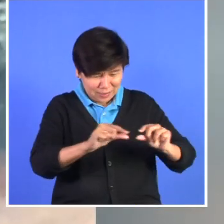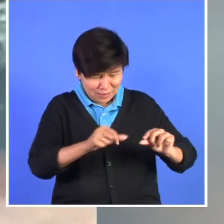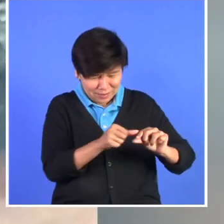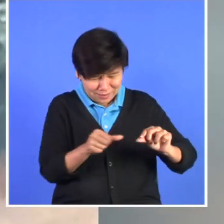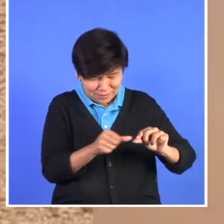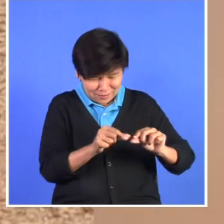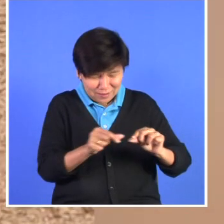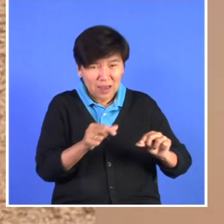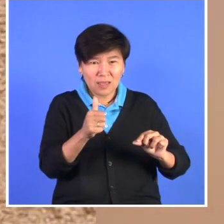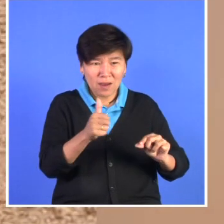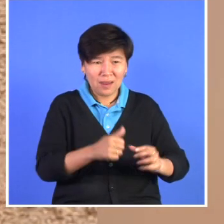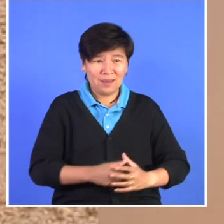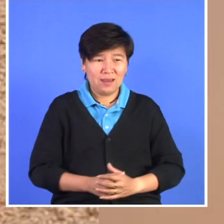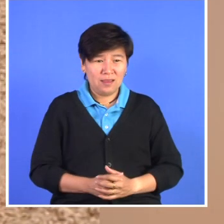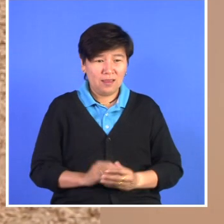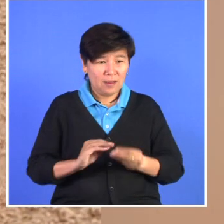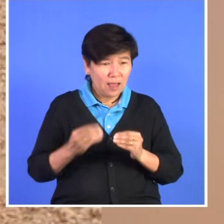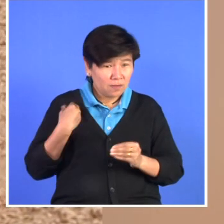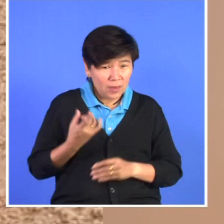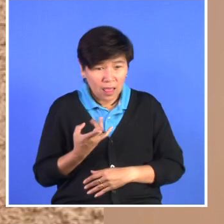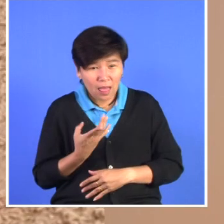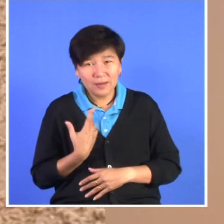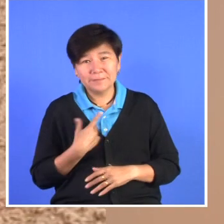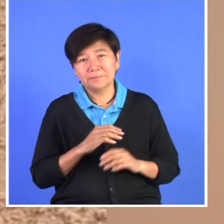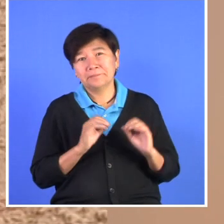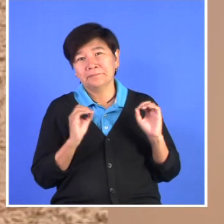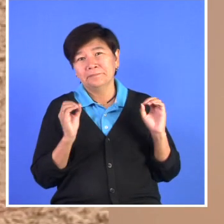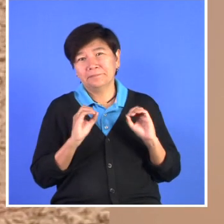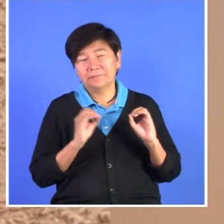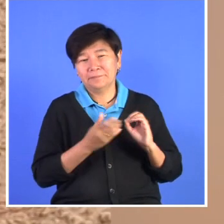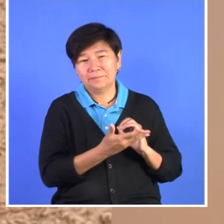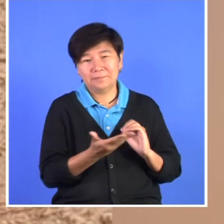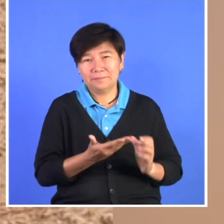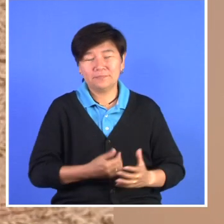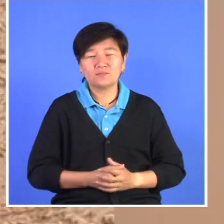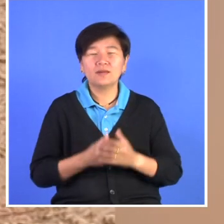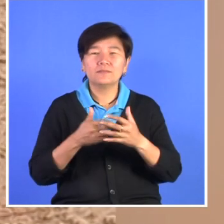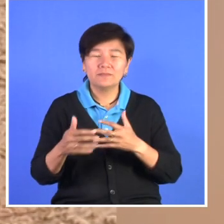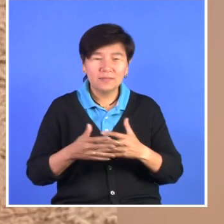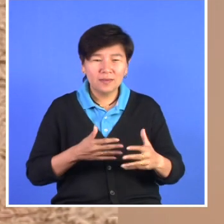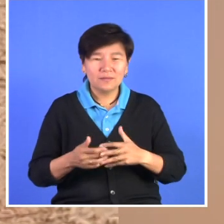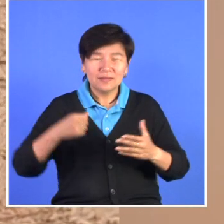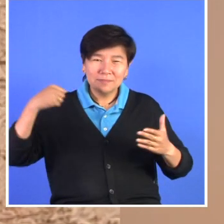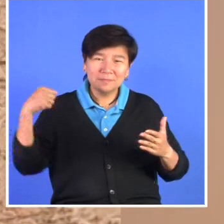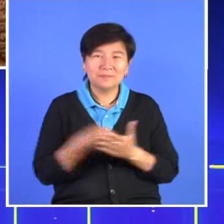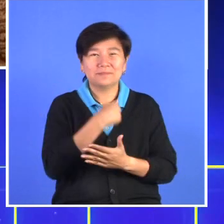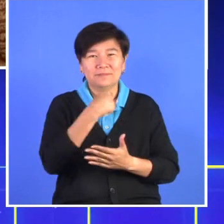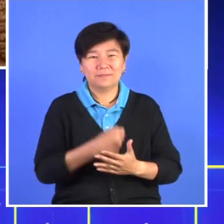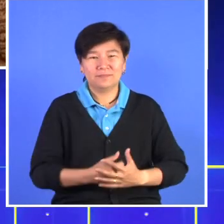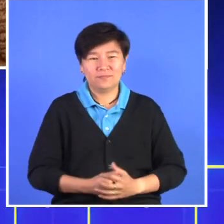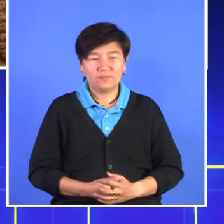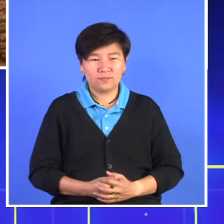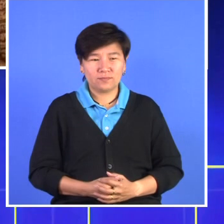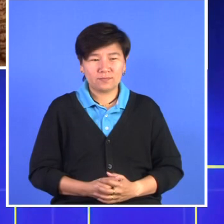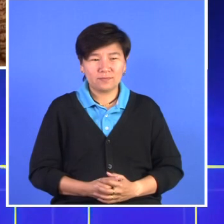ทุกอย่างในห้องเครื่องมีเลขอะไรบ้างนี่ไม่มีนะคะเอออ้าๆไม่เป็นไรก็ช่วดเลขกันไปไม่ได้เลขนะคะแต่